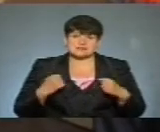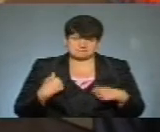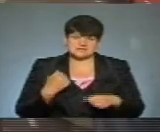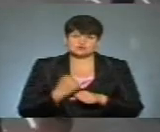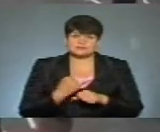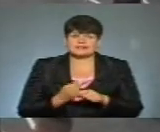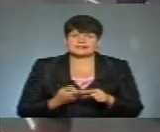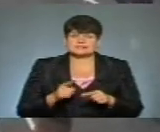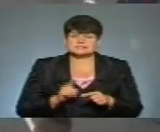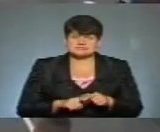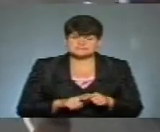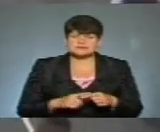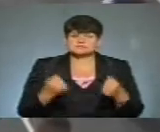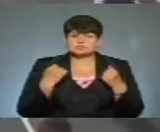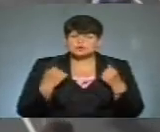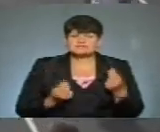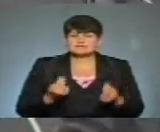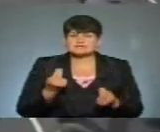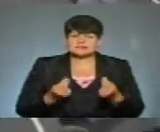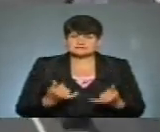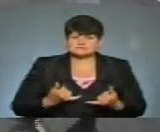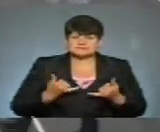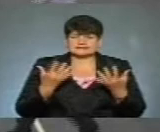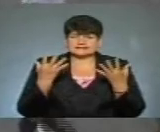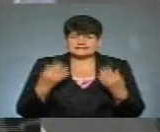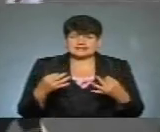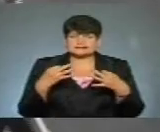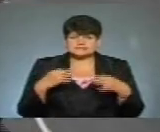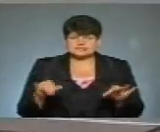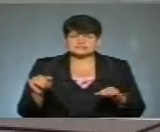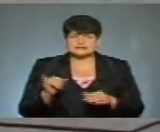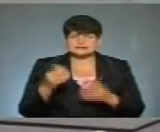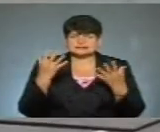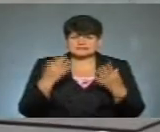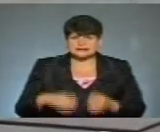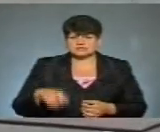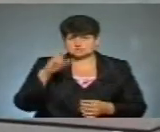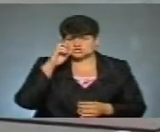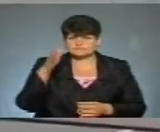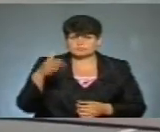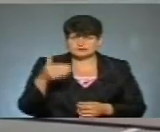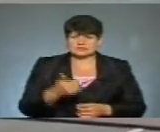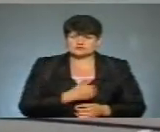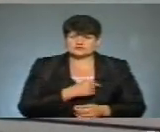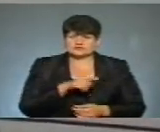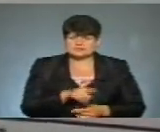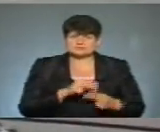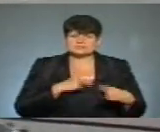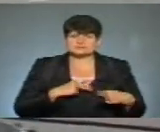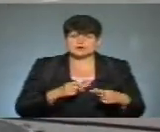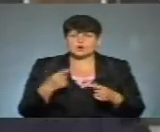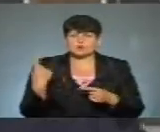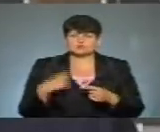зробили це. Спортивні ігри приурочили до Дня Незалежності і Дня Державного Прапора. Ініціювали їх працівники обласного